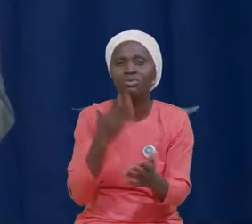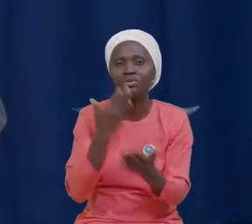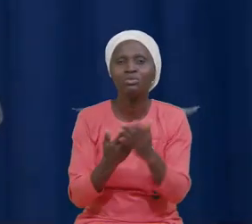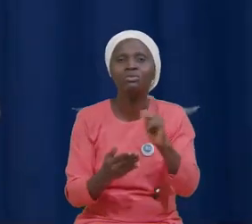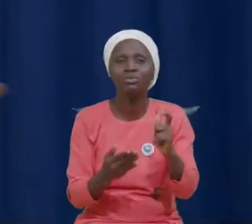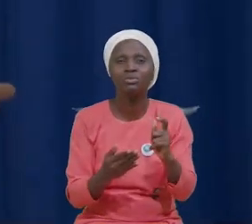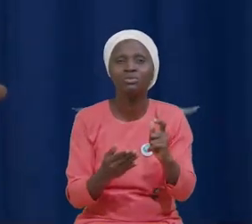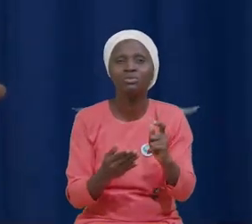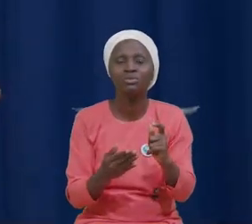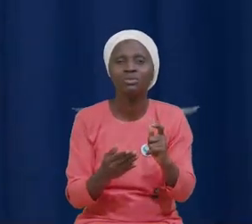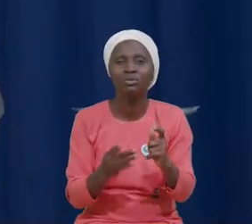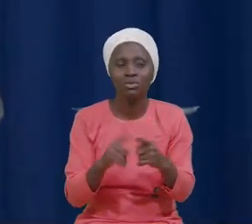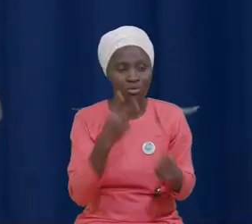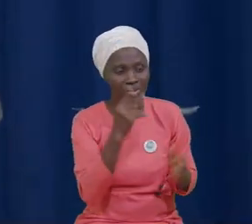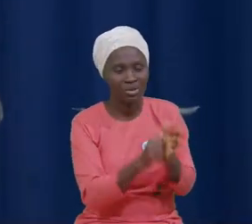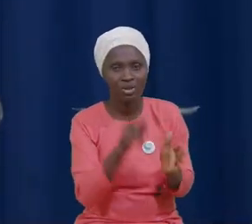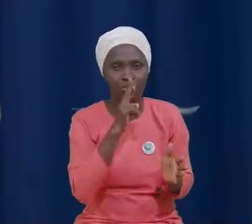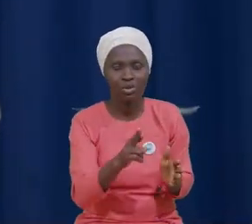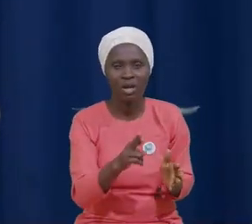Vois que tu es